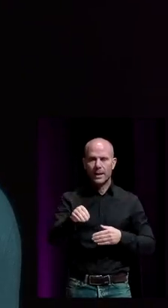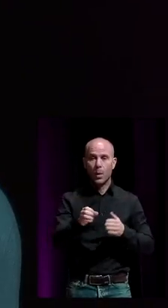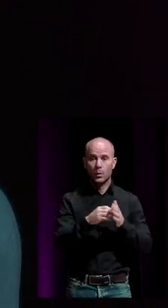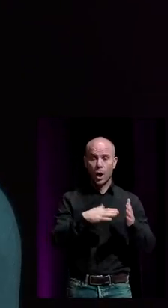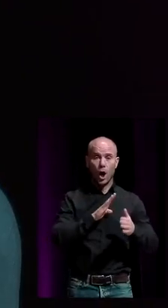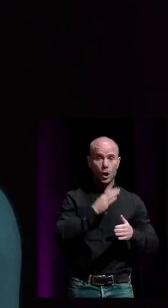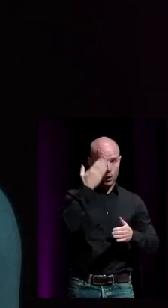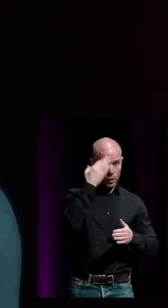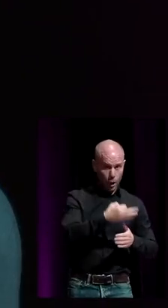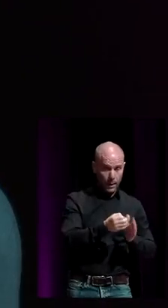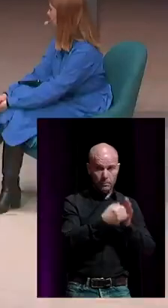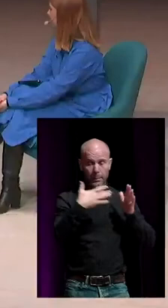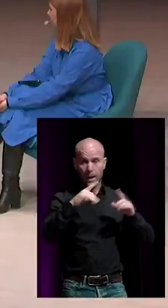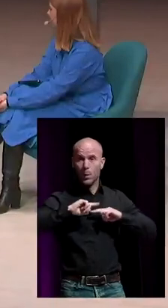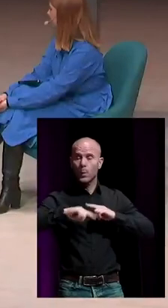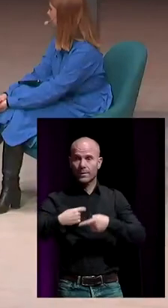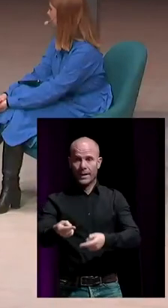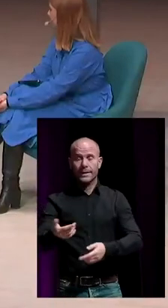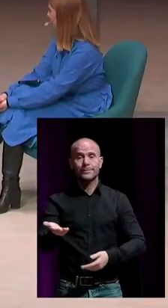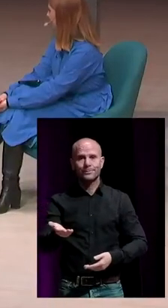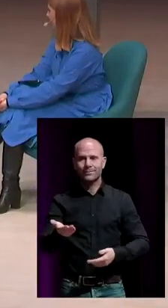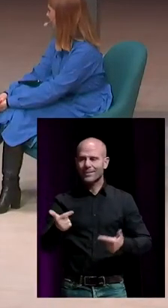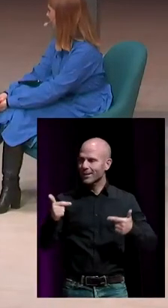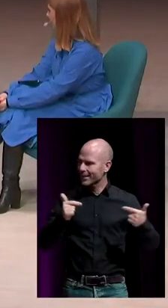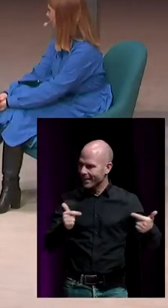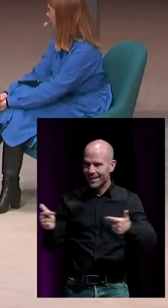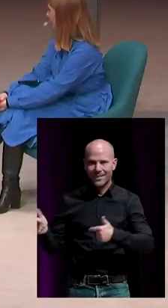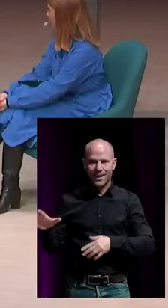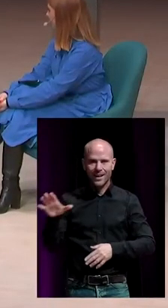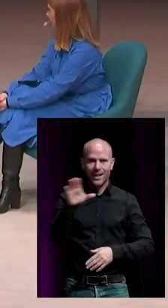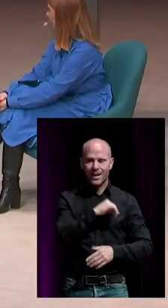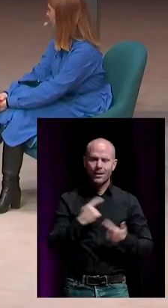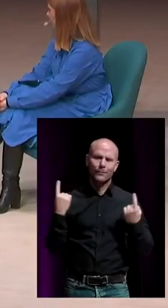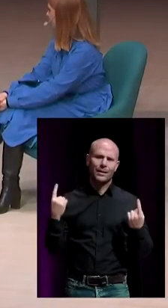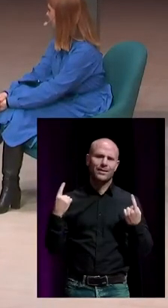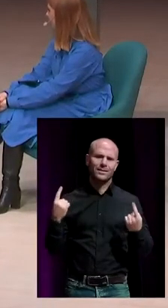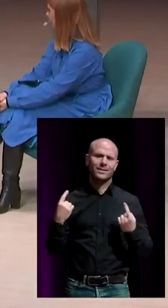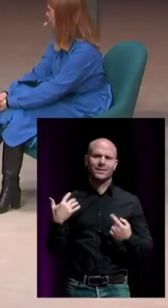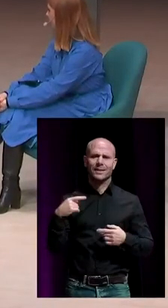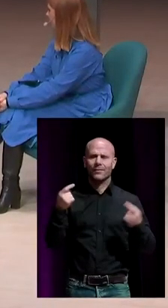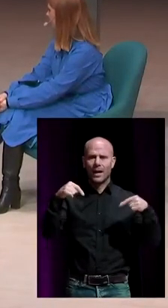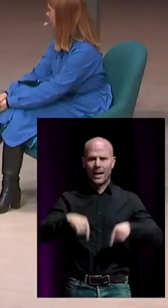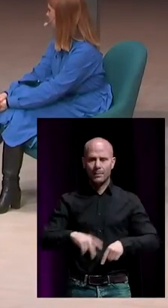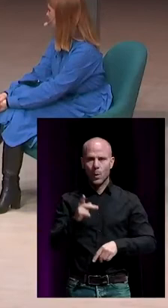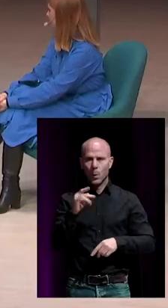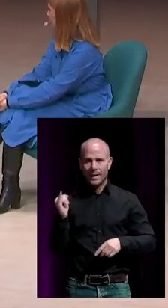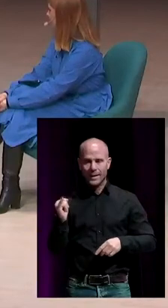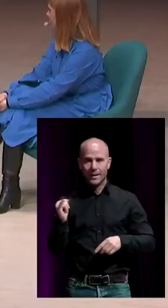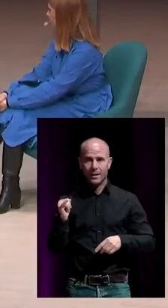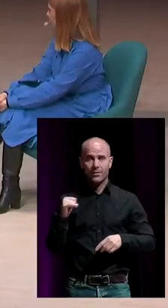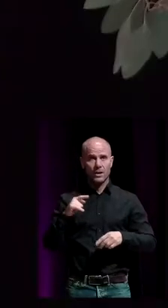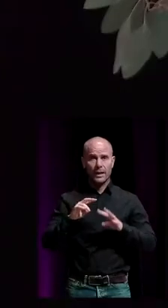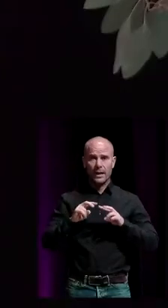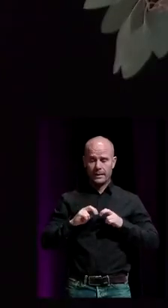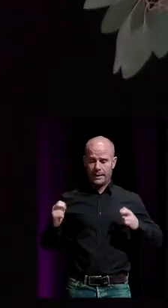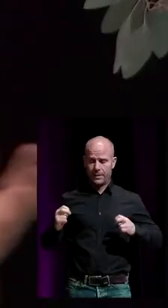utveckling. Stort tack. Stort tack, fantastiska panelen både här på Karolinska institutet där vi har samlats